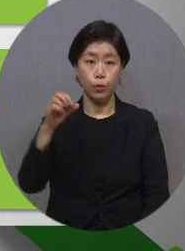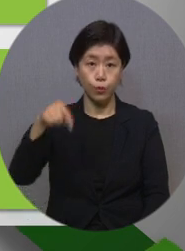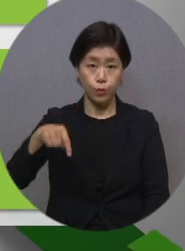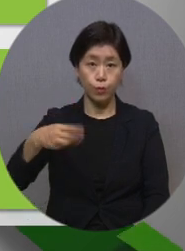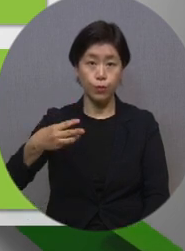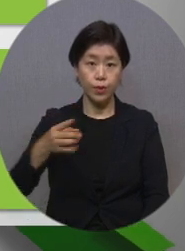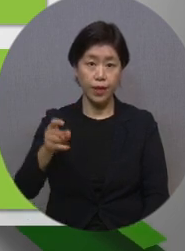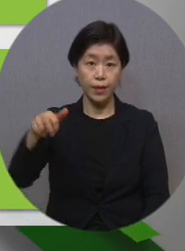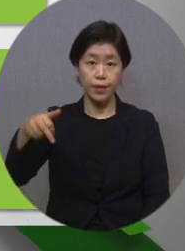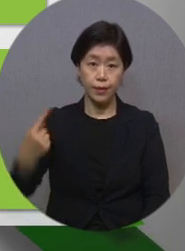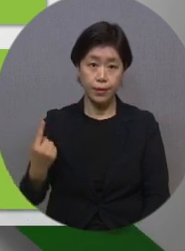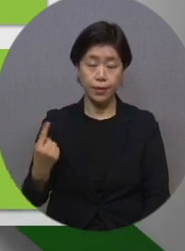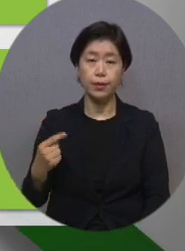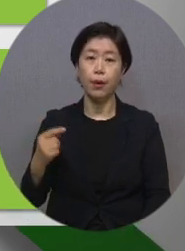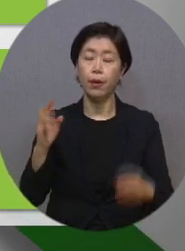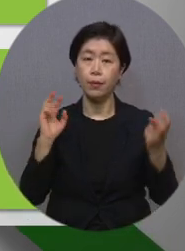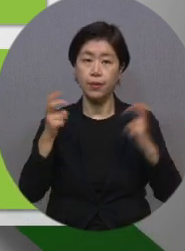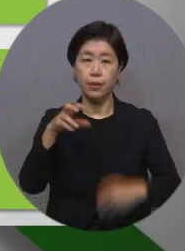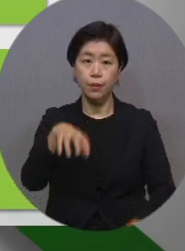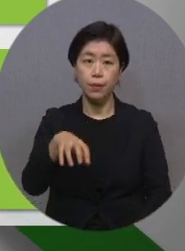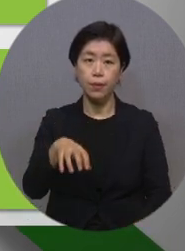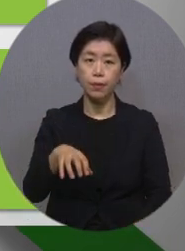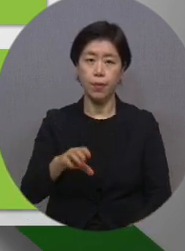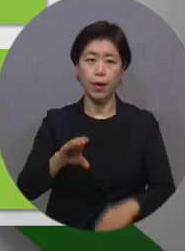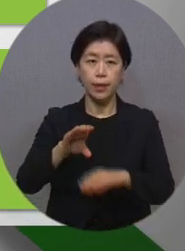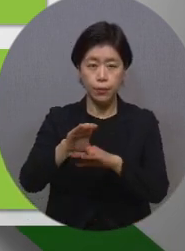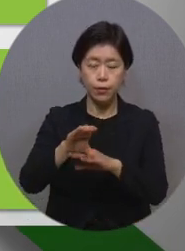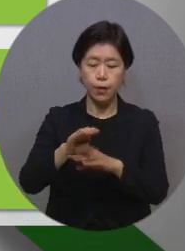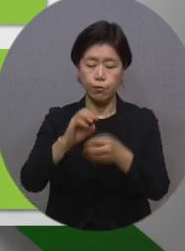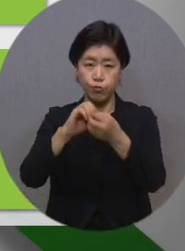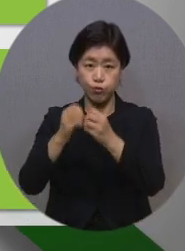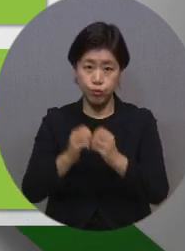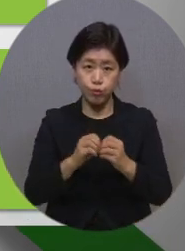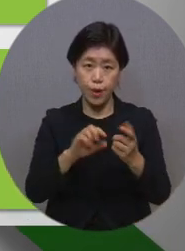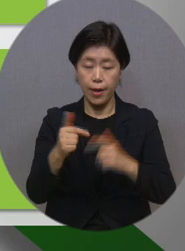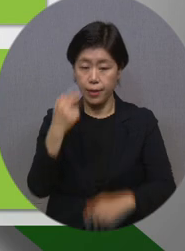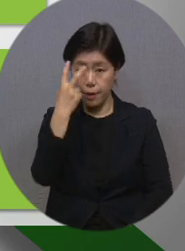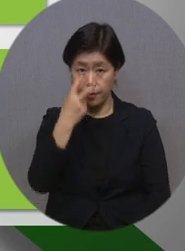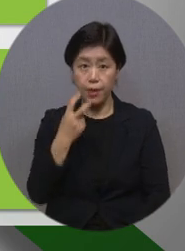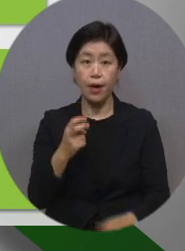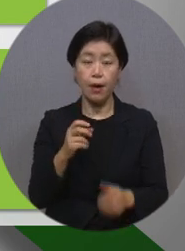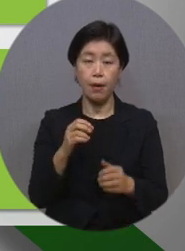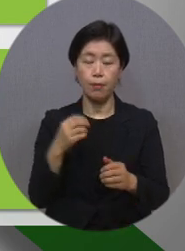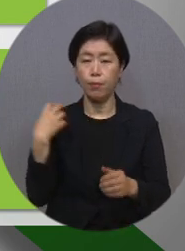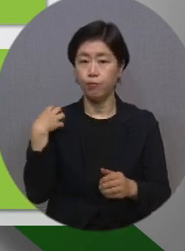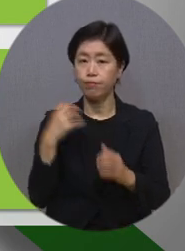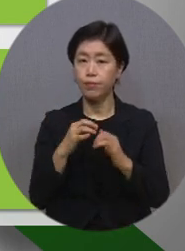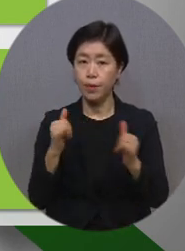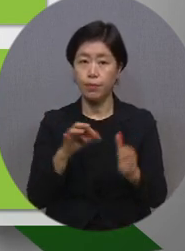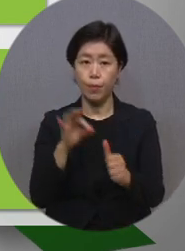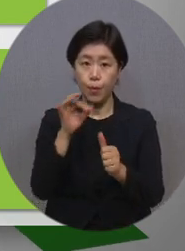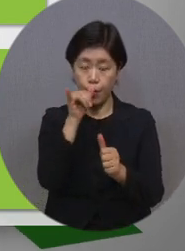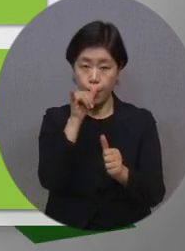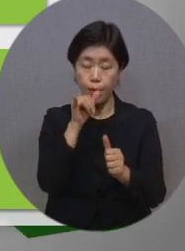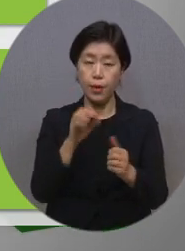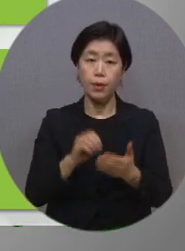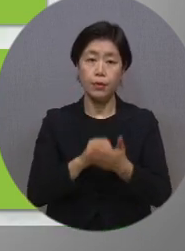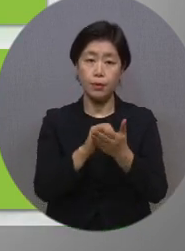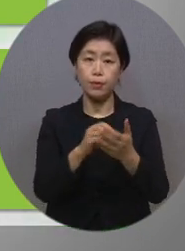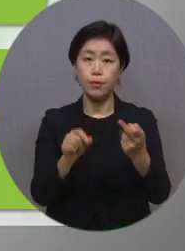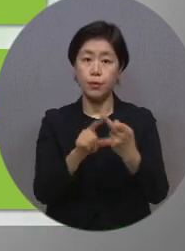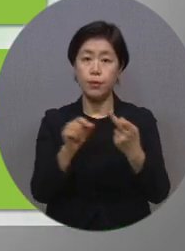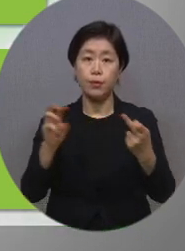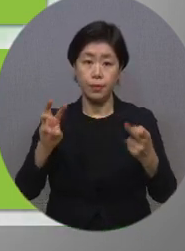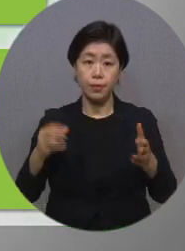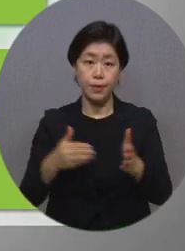동우테크에서 자동차 부품 조립 검사원을 모집합니다. 접수 마감일은 12월 30일까지며